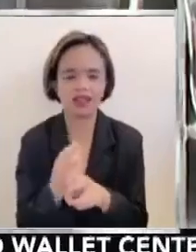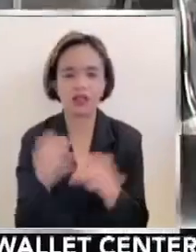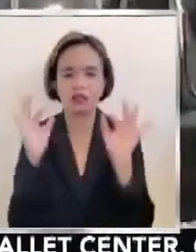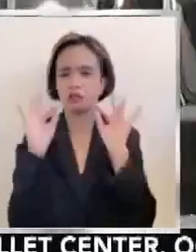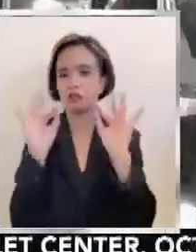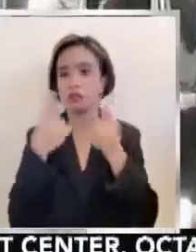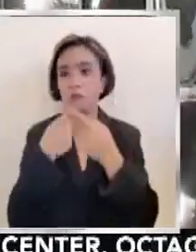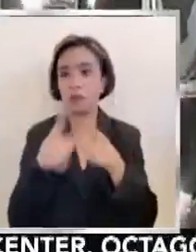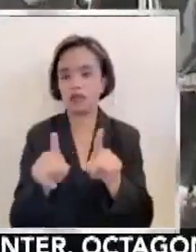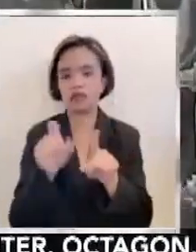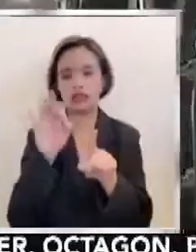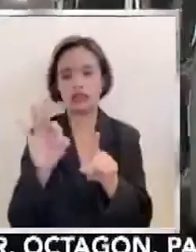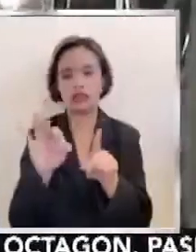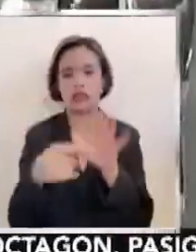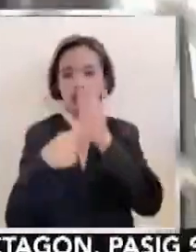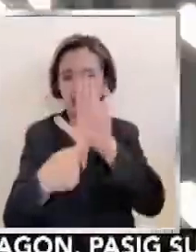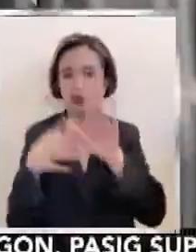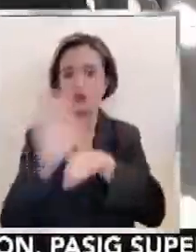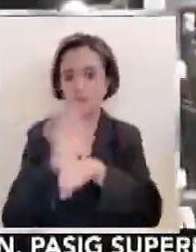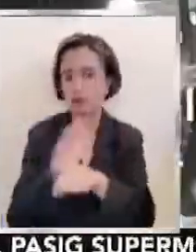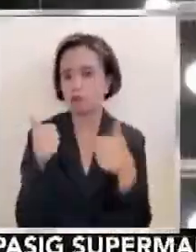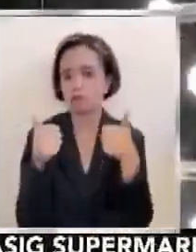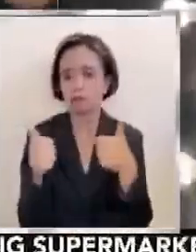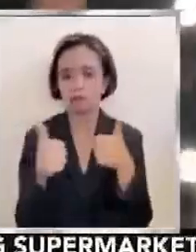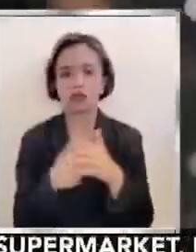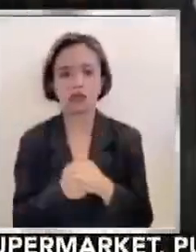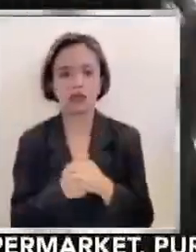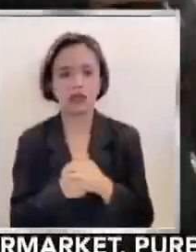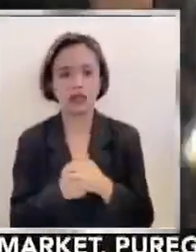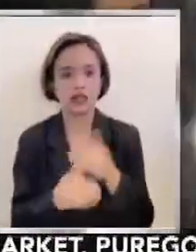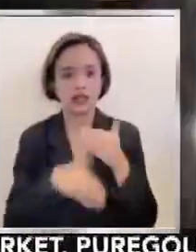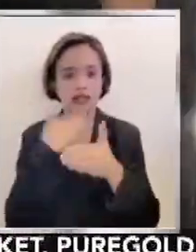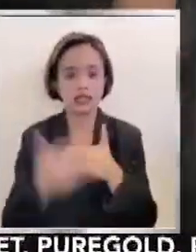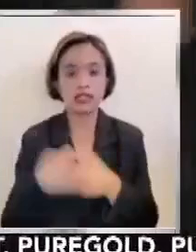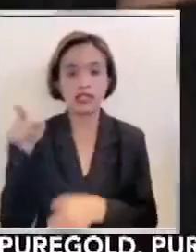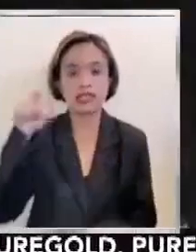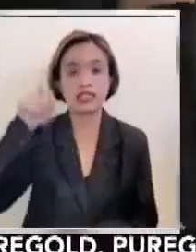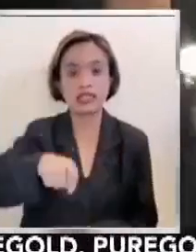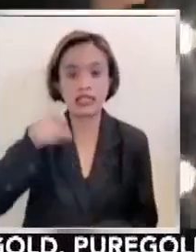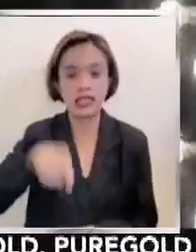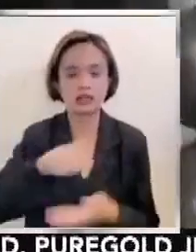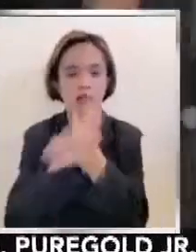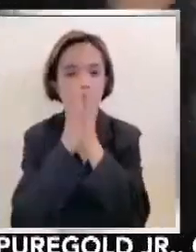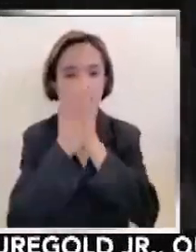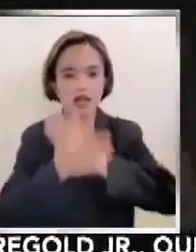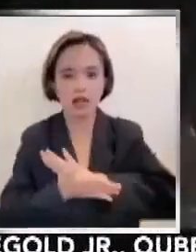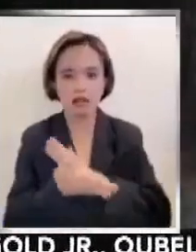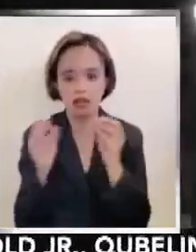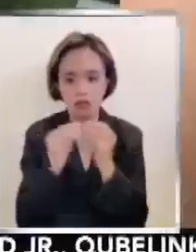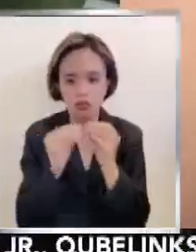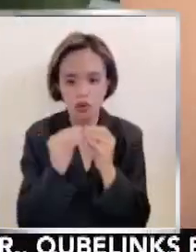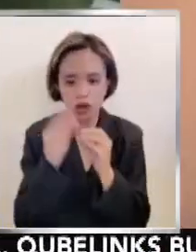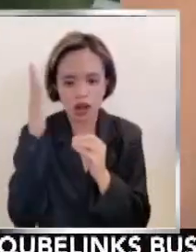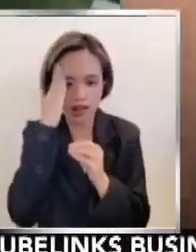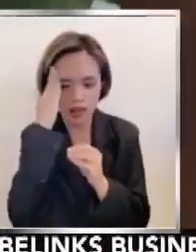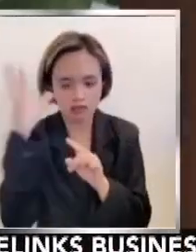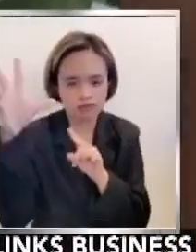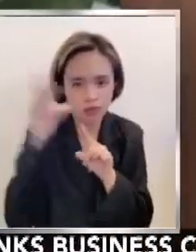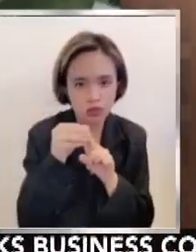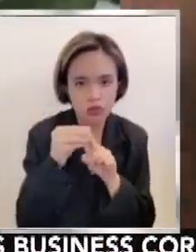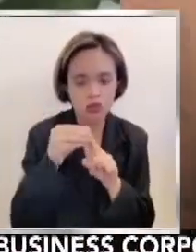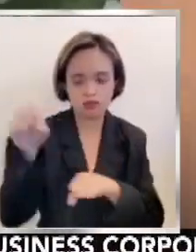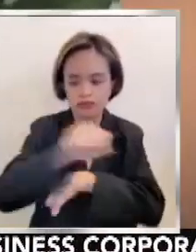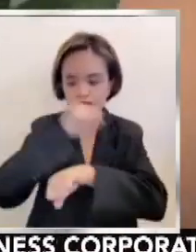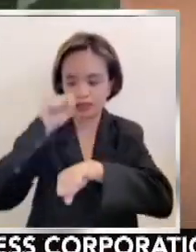out. Sa loob ng panahong yan, ay kailangan niyang maging immersed sa kultura ng Singapore at sumailalim